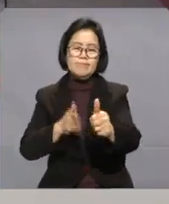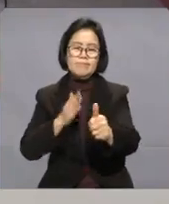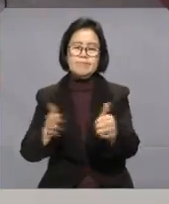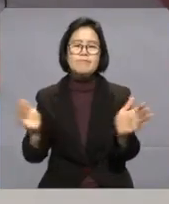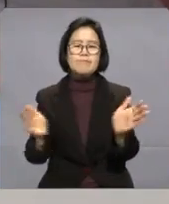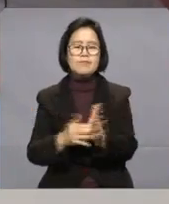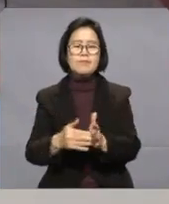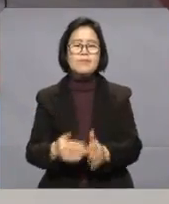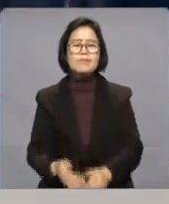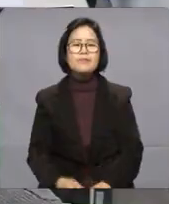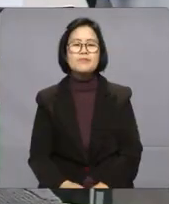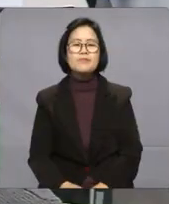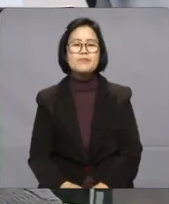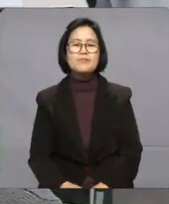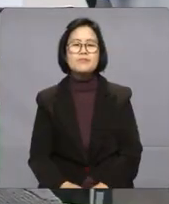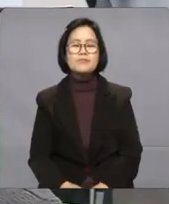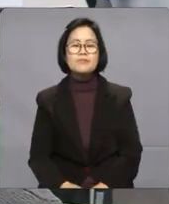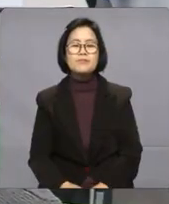홍기자입니다